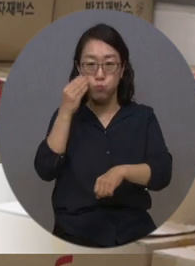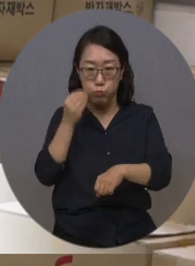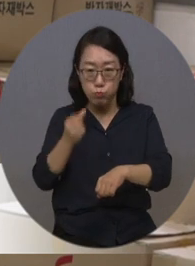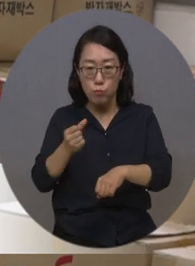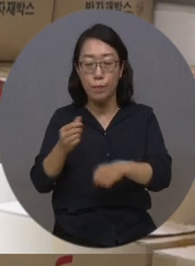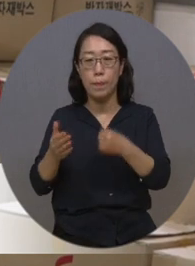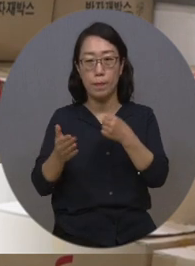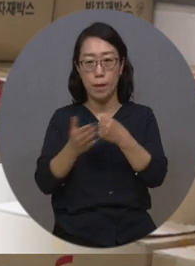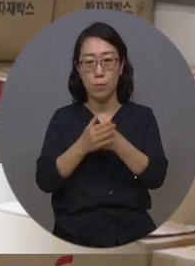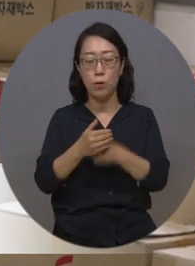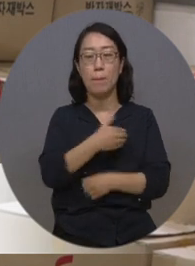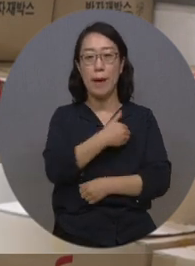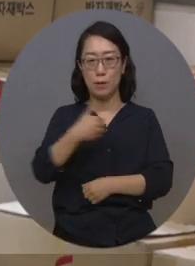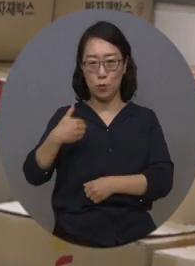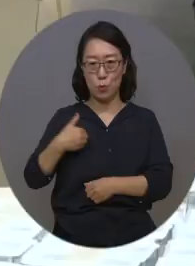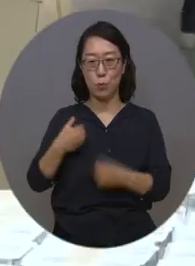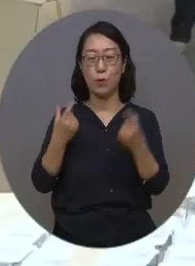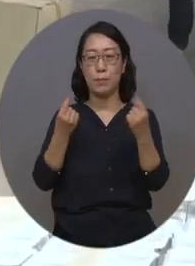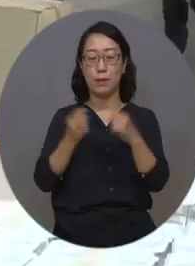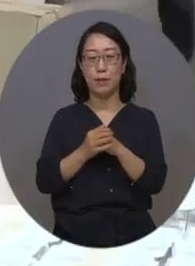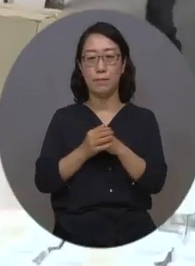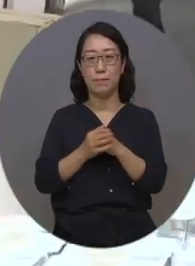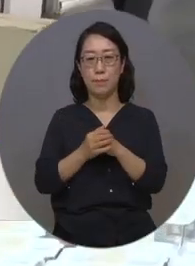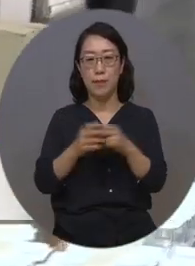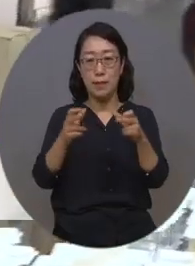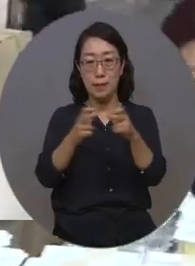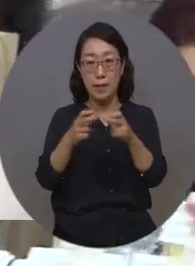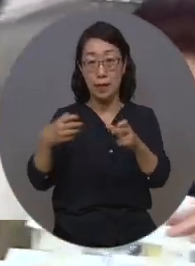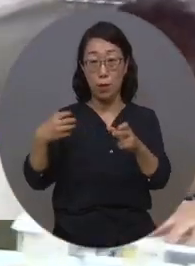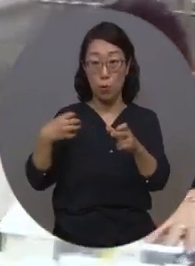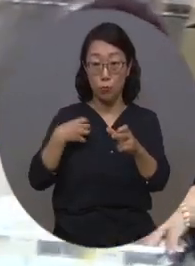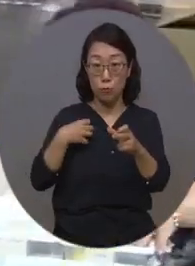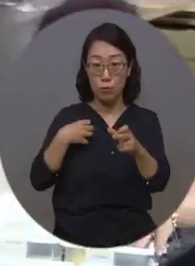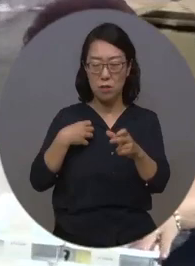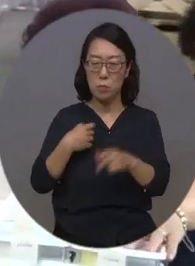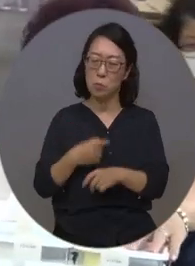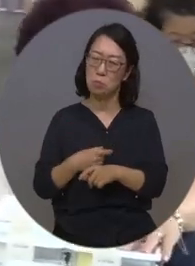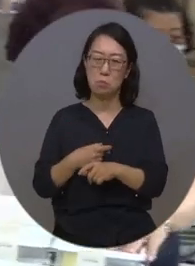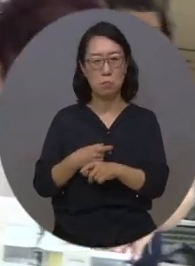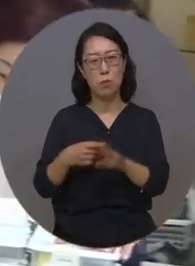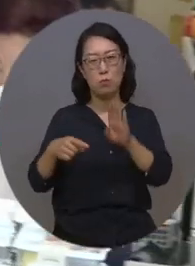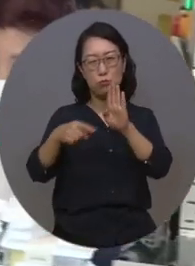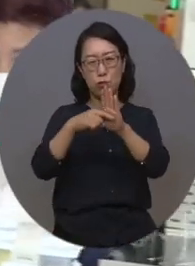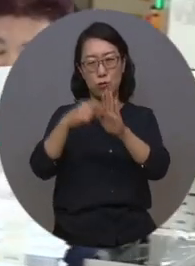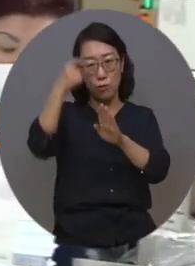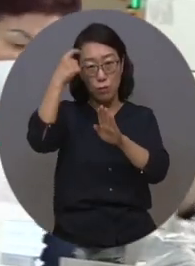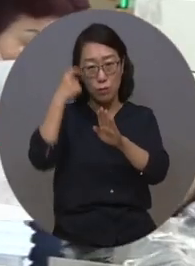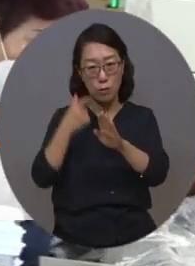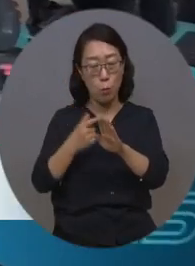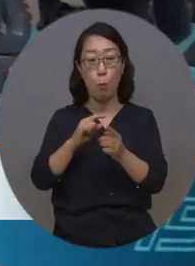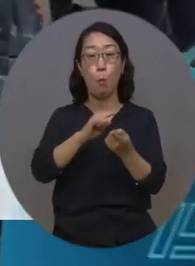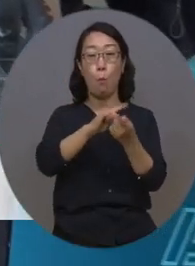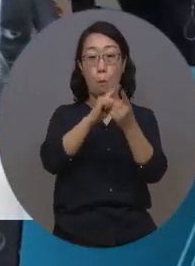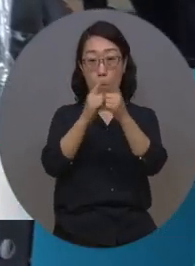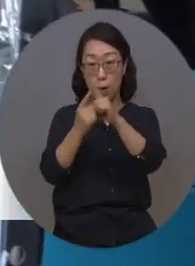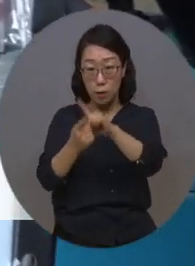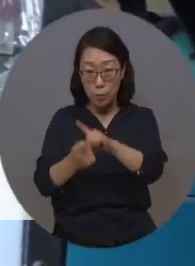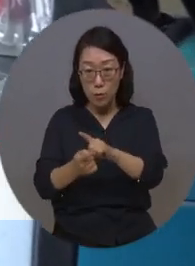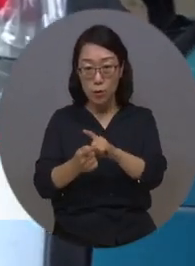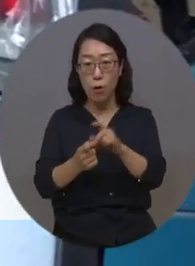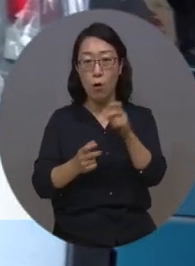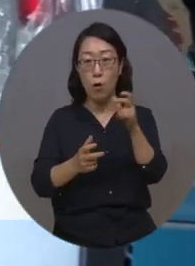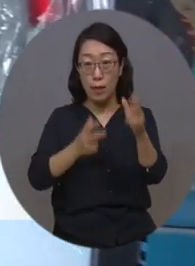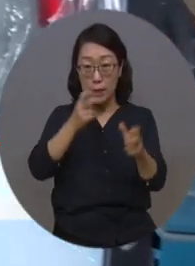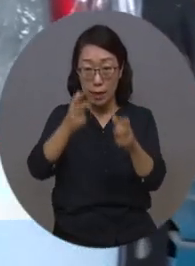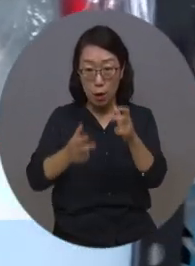젊은 되게 만족하고 있는가 장애인 업무 능력에 대한 부정적 선입견이 점차 깨지면서 기업의 투자